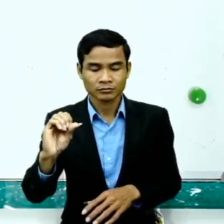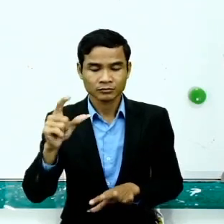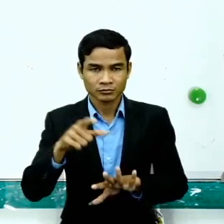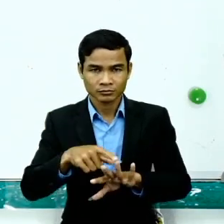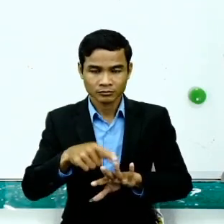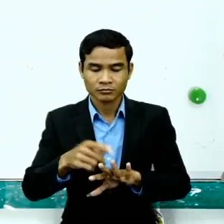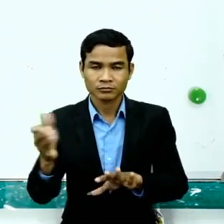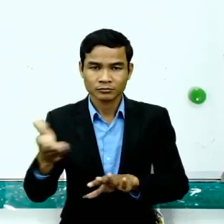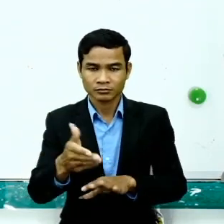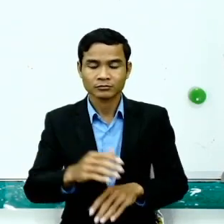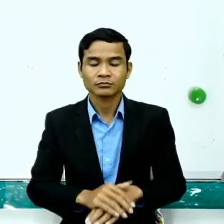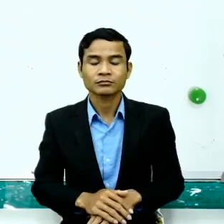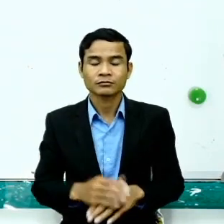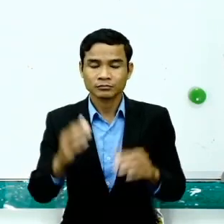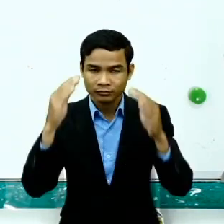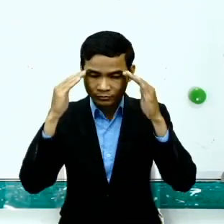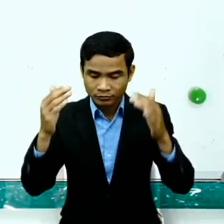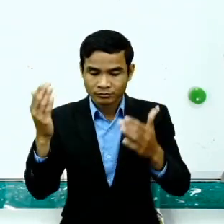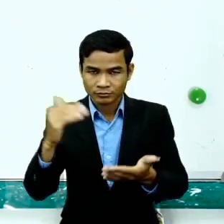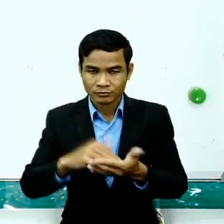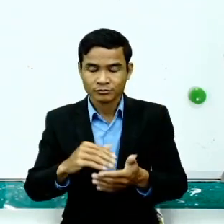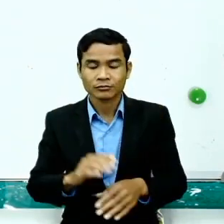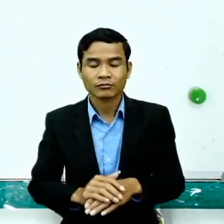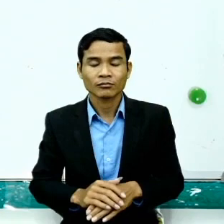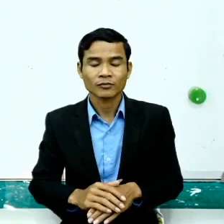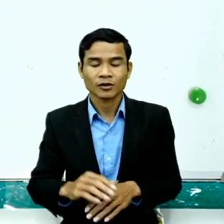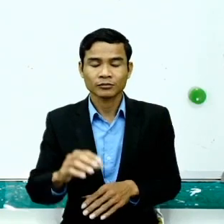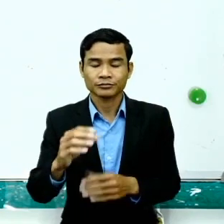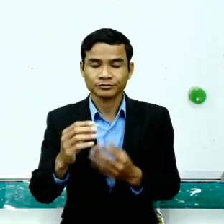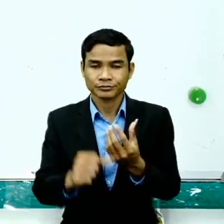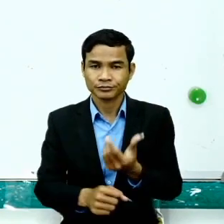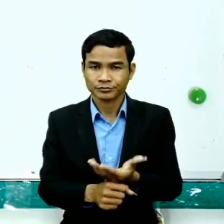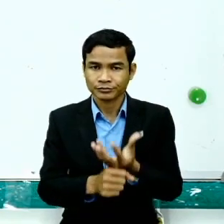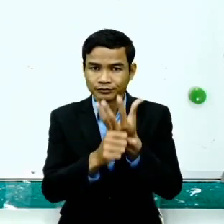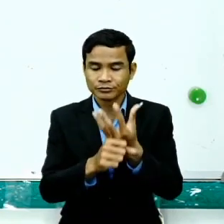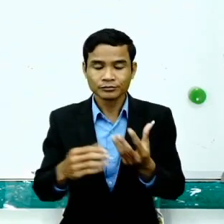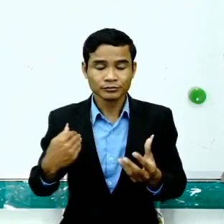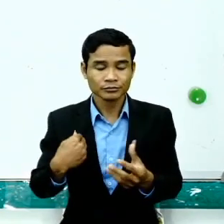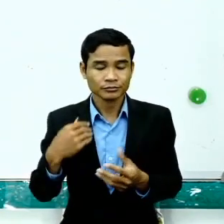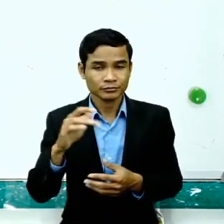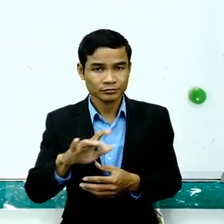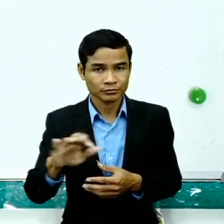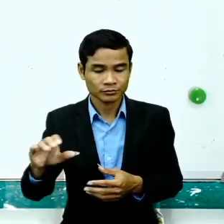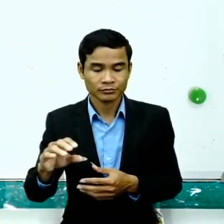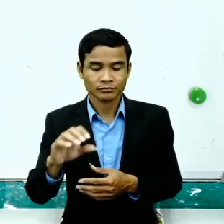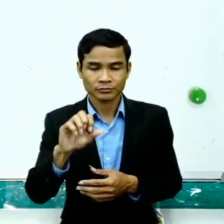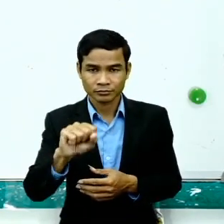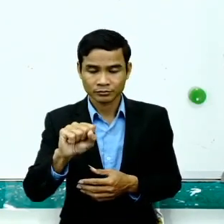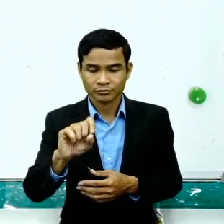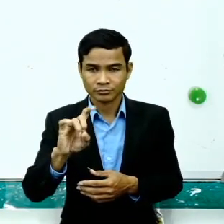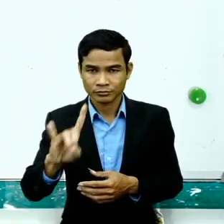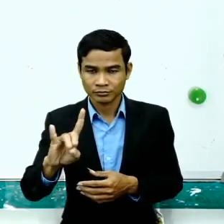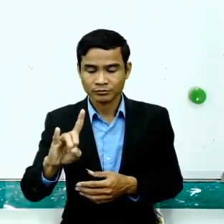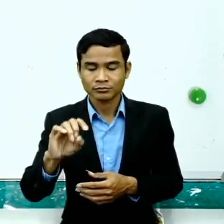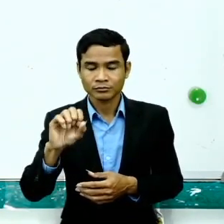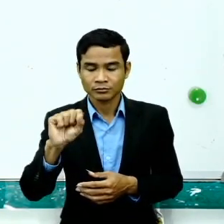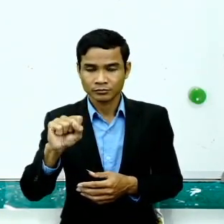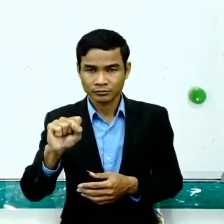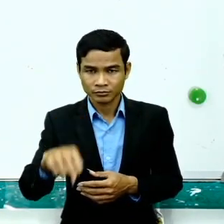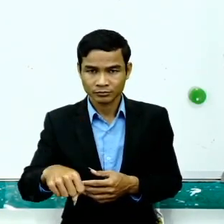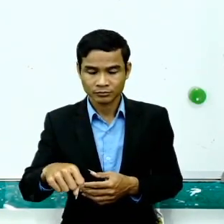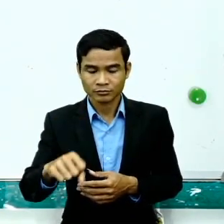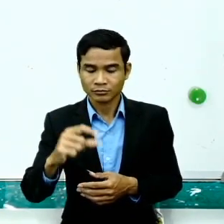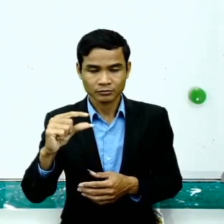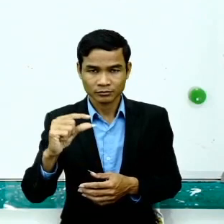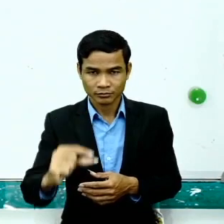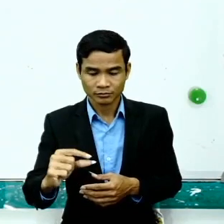bẩn tạ chà làm một đòn tiện đó con tăm cỏn miên tua sò tó mố trường